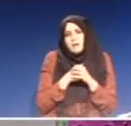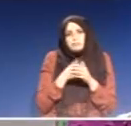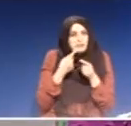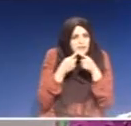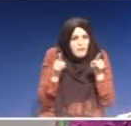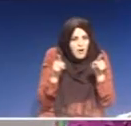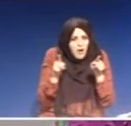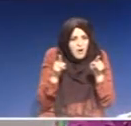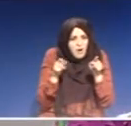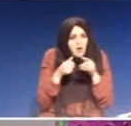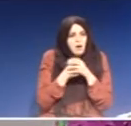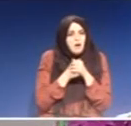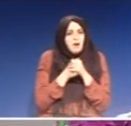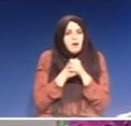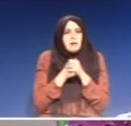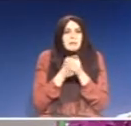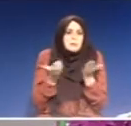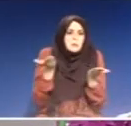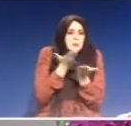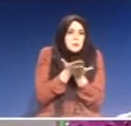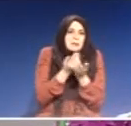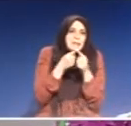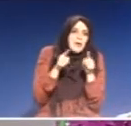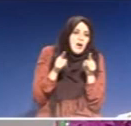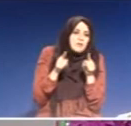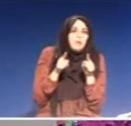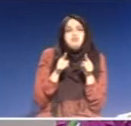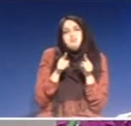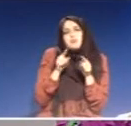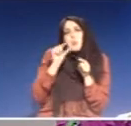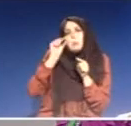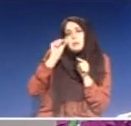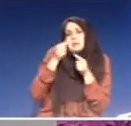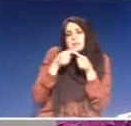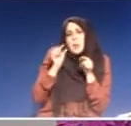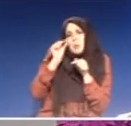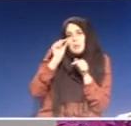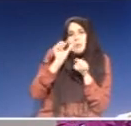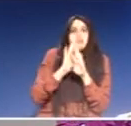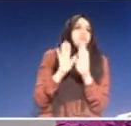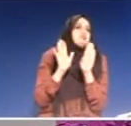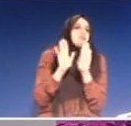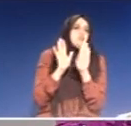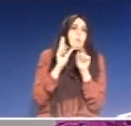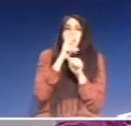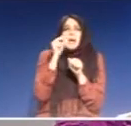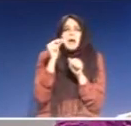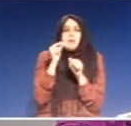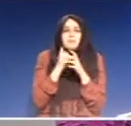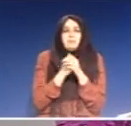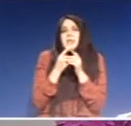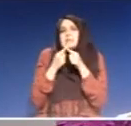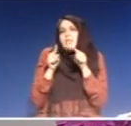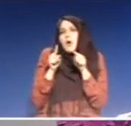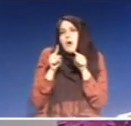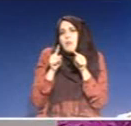فرق. فإذا كان الفرق صغيرا نعم لا توليرونس هنا تقبلها، يعني يقبل الخلاف اليسير.